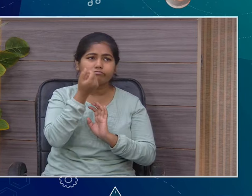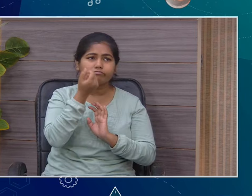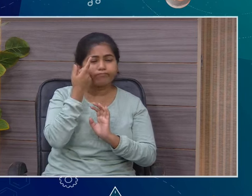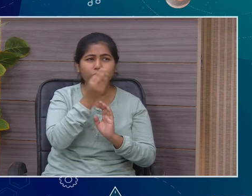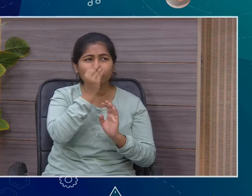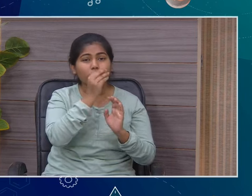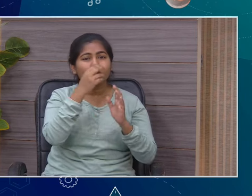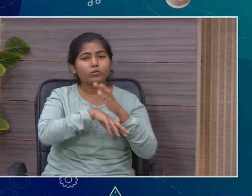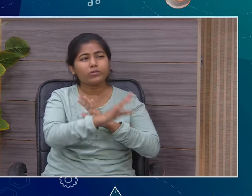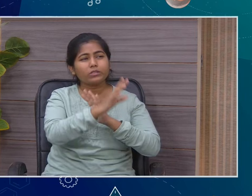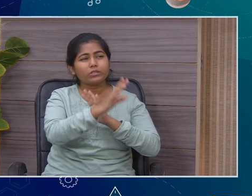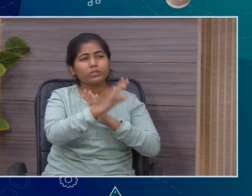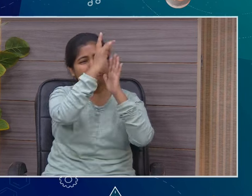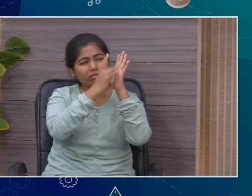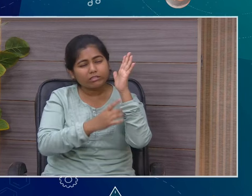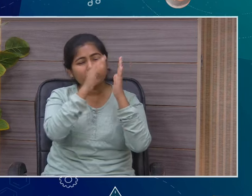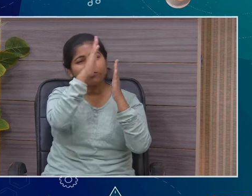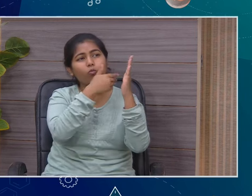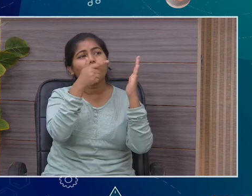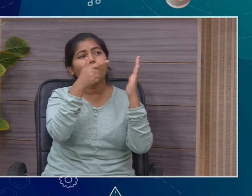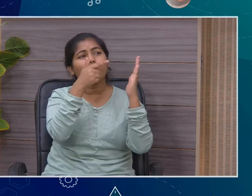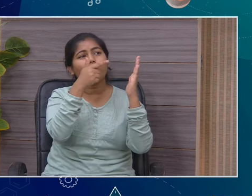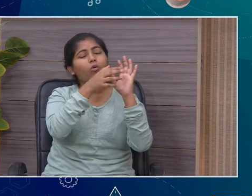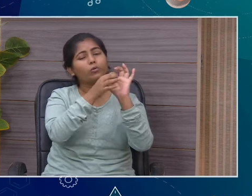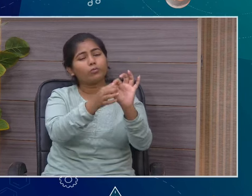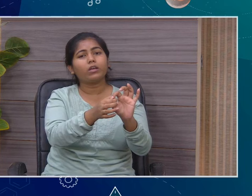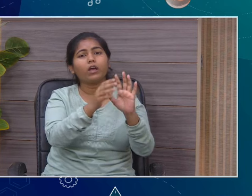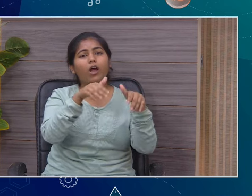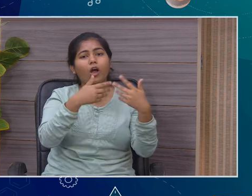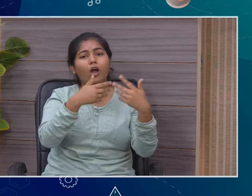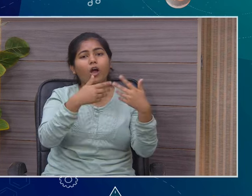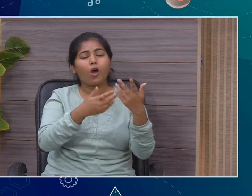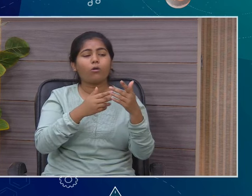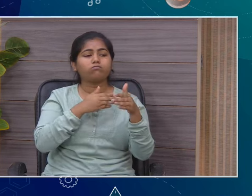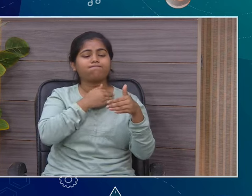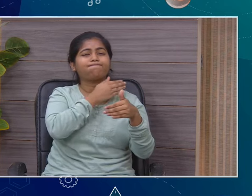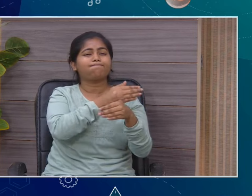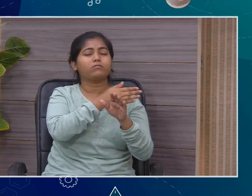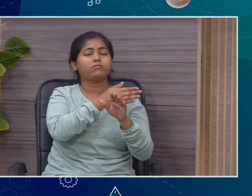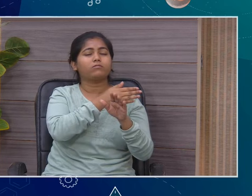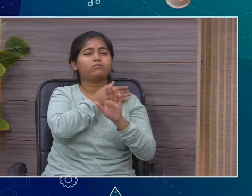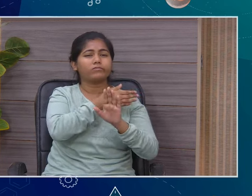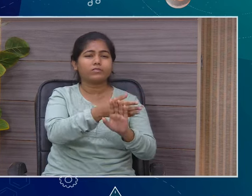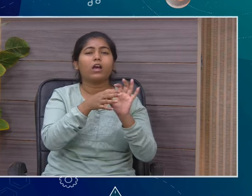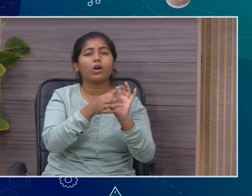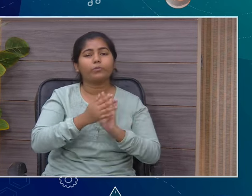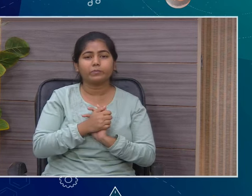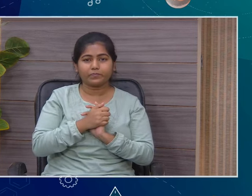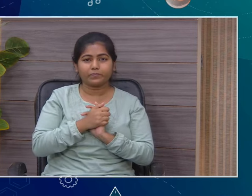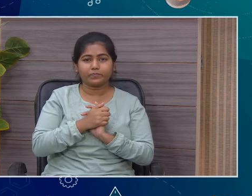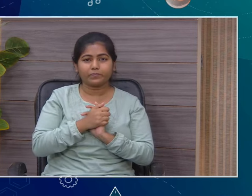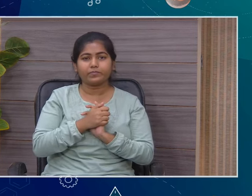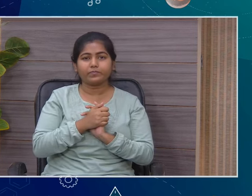कॉम्प्लिकेटेड, डिटेल्ड, सुंदर टेबल, वहां तक हम कैसे पहुंचे, आज सबसे पहले तो हम थोड़ी सी इसकी बात करेंगे। ठीक है, तो